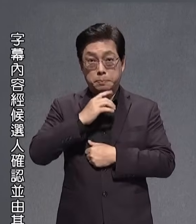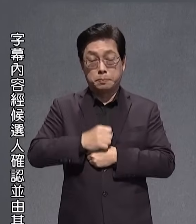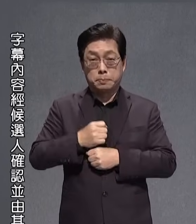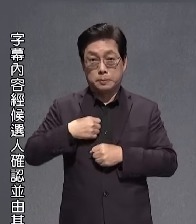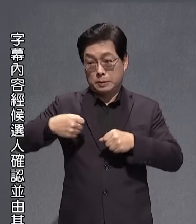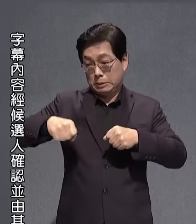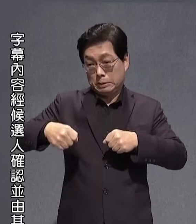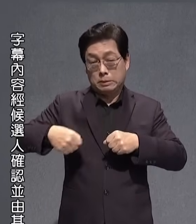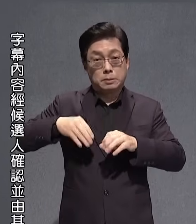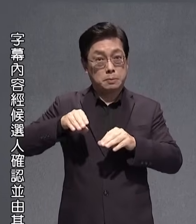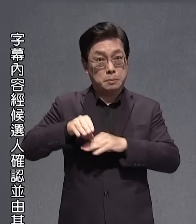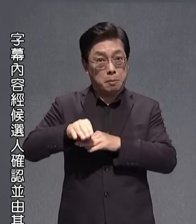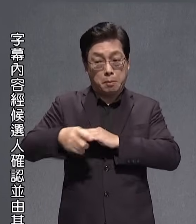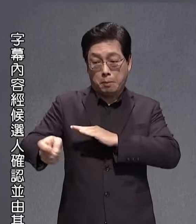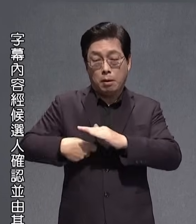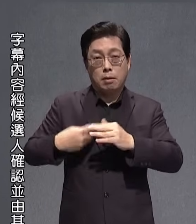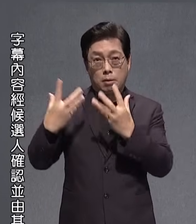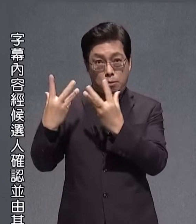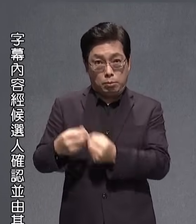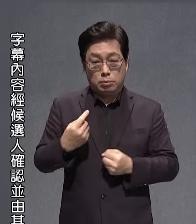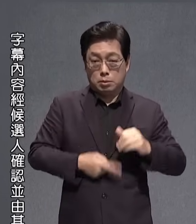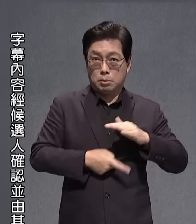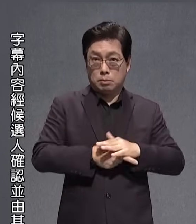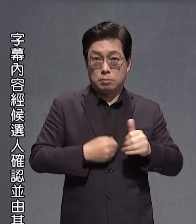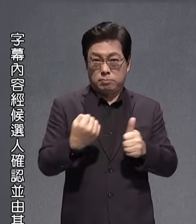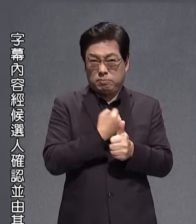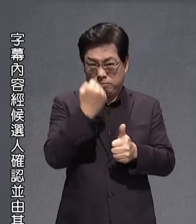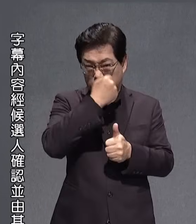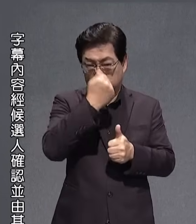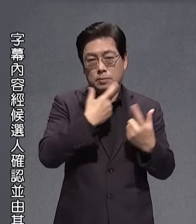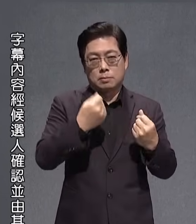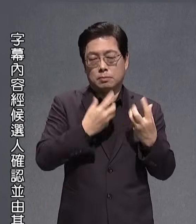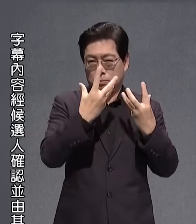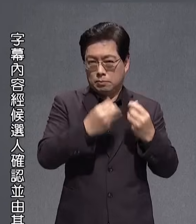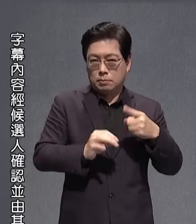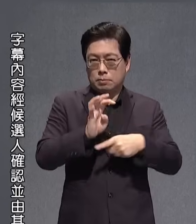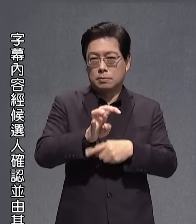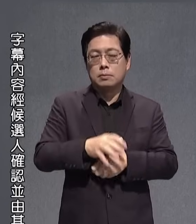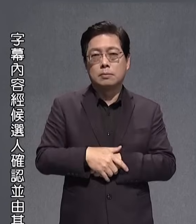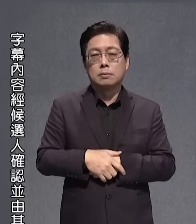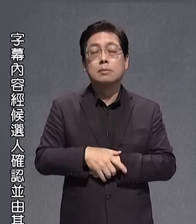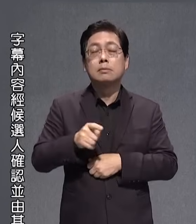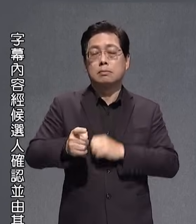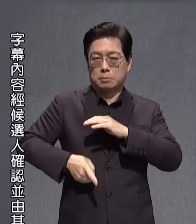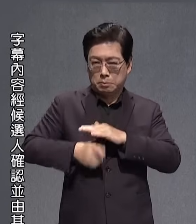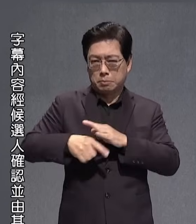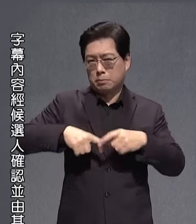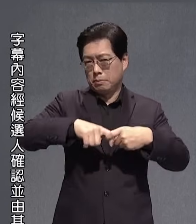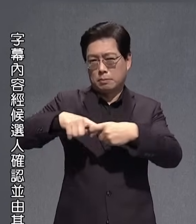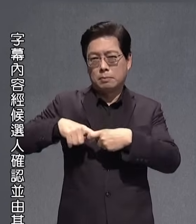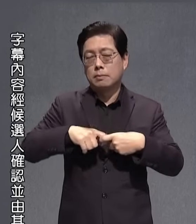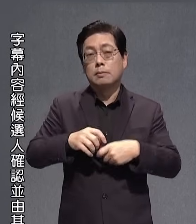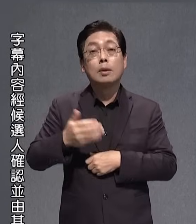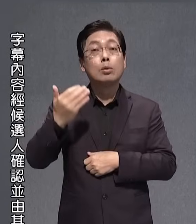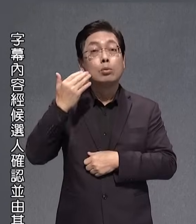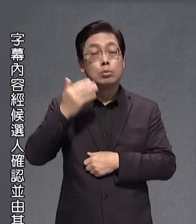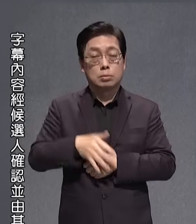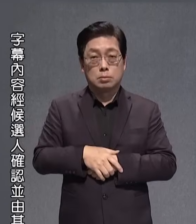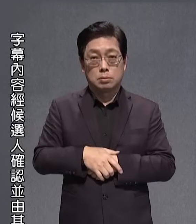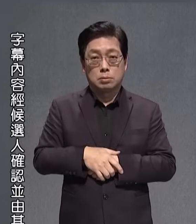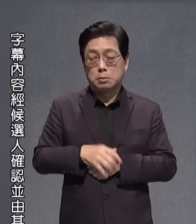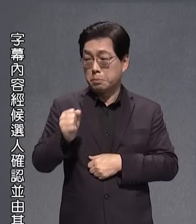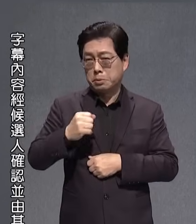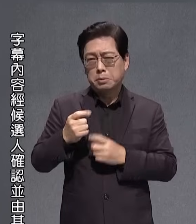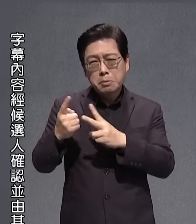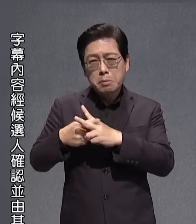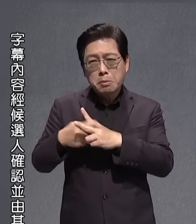汽车窃盗大幅下降，连带的暴力犯罪下降将近四成，这就是犯罪联动诶。所以咱若犯罪唔好